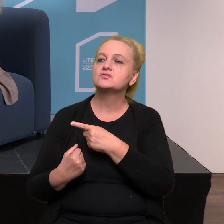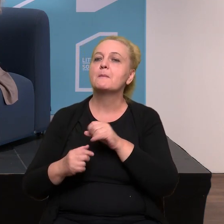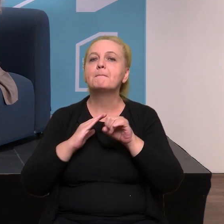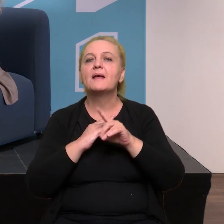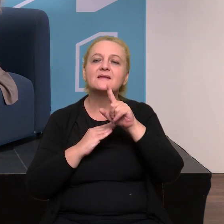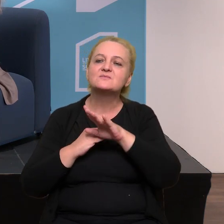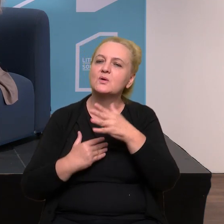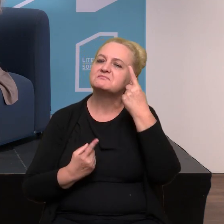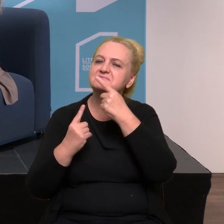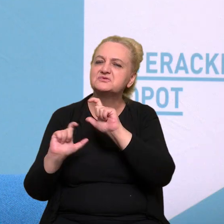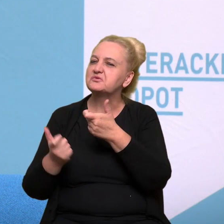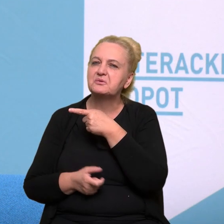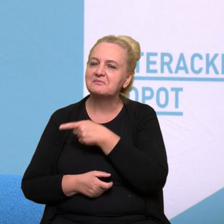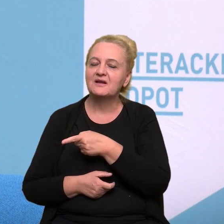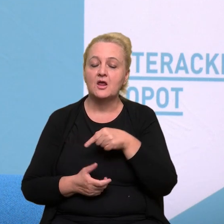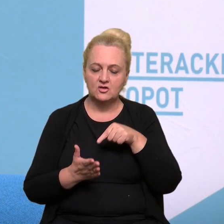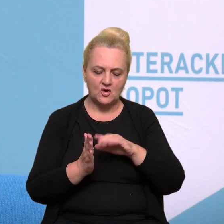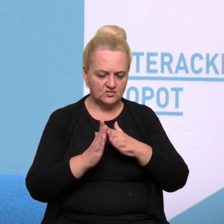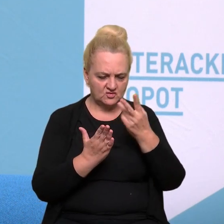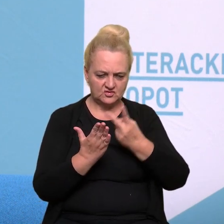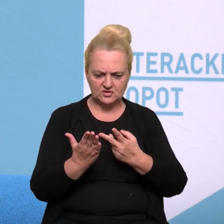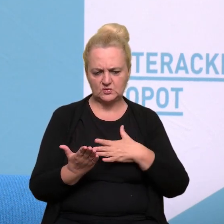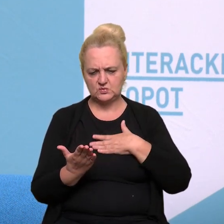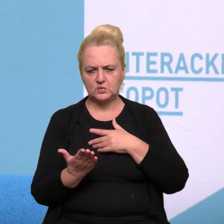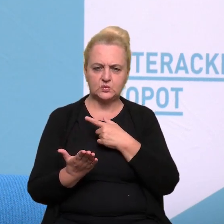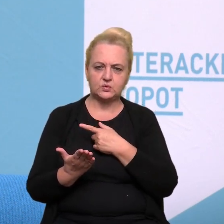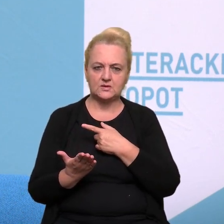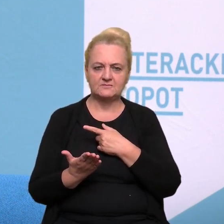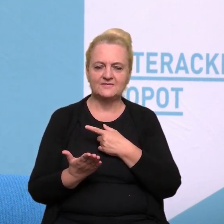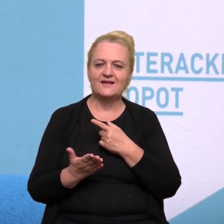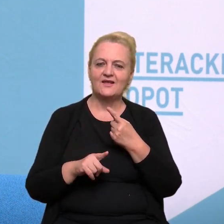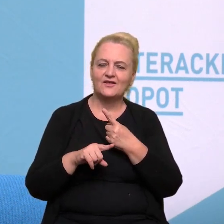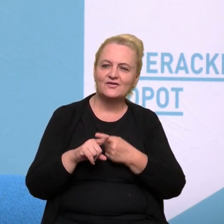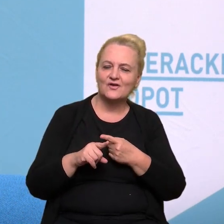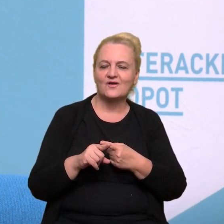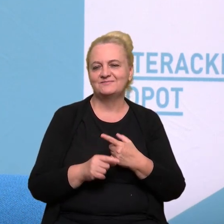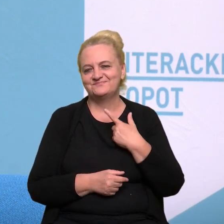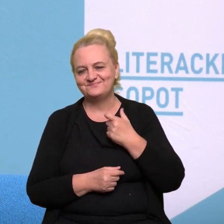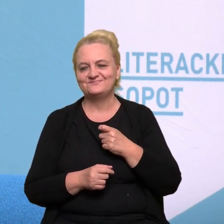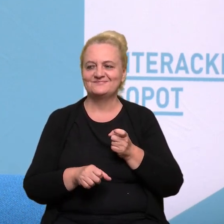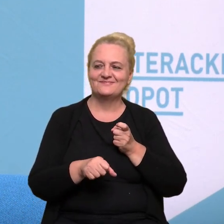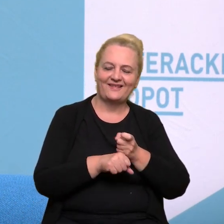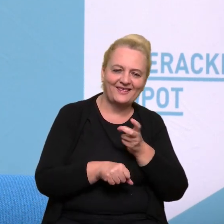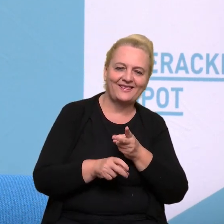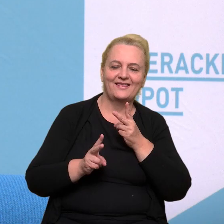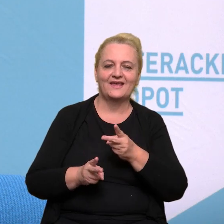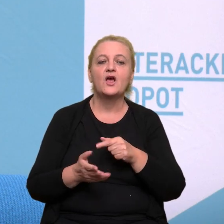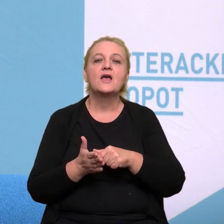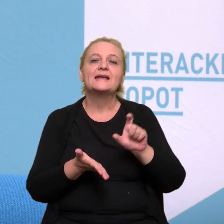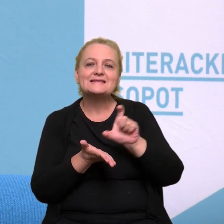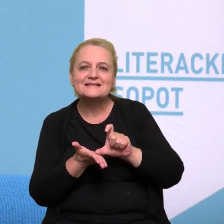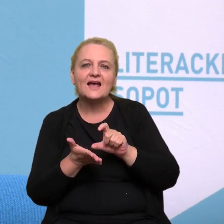mediów społecznościowych? Bo jak czytamy tę książkę, to wyczuwamy też olbrzymi sarkazm i ironię dotyczącą